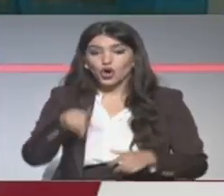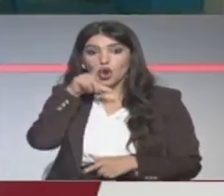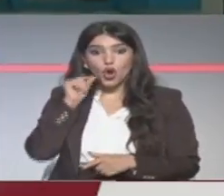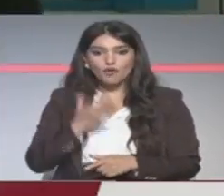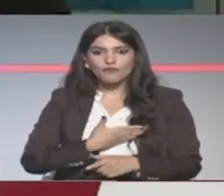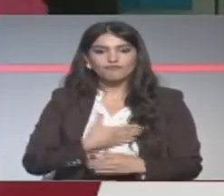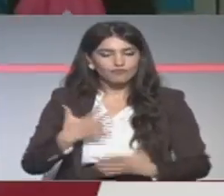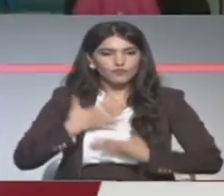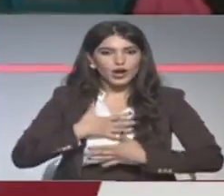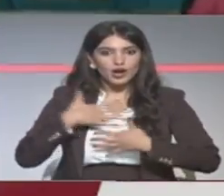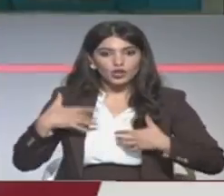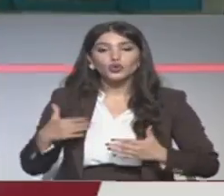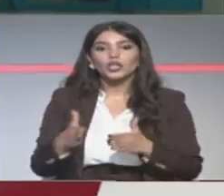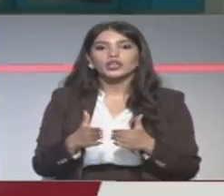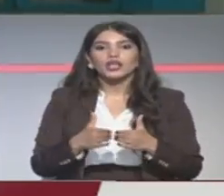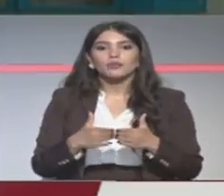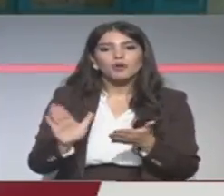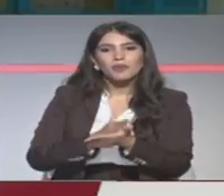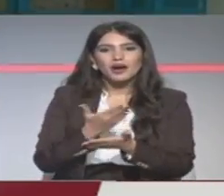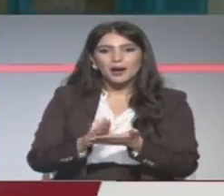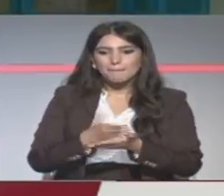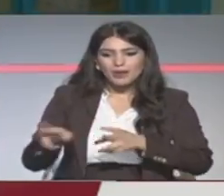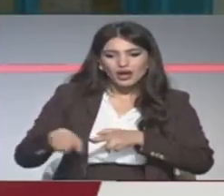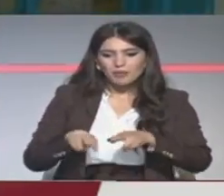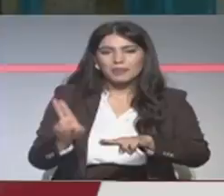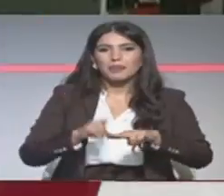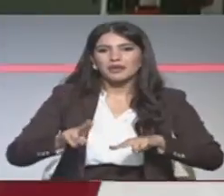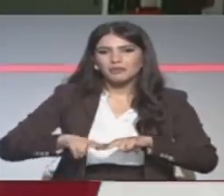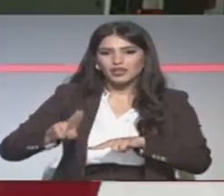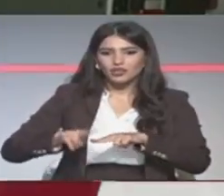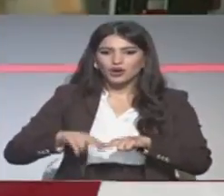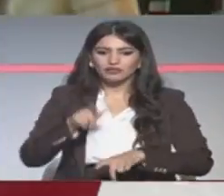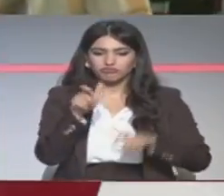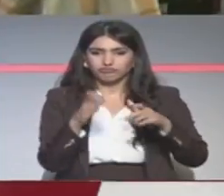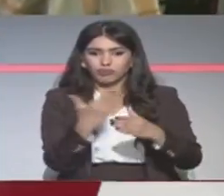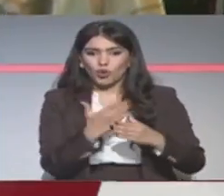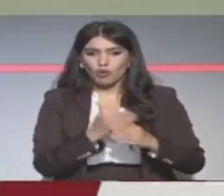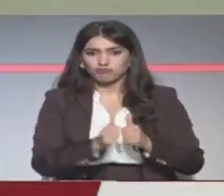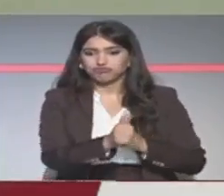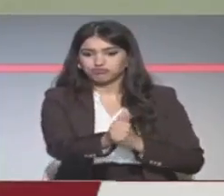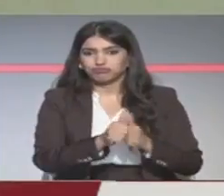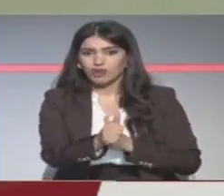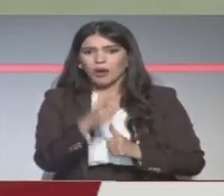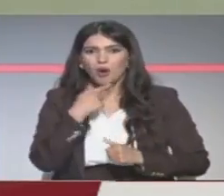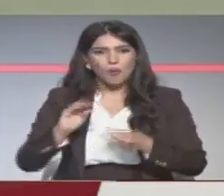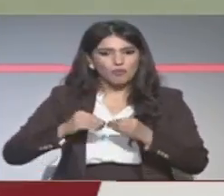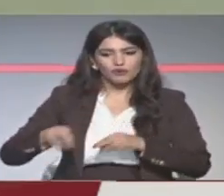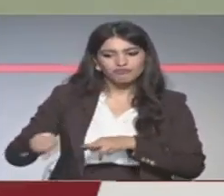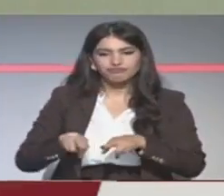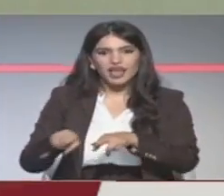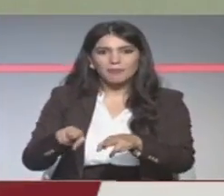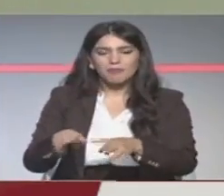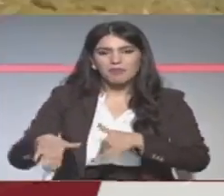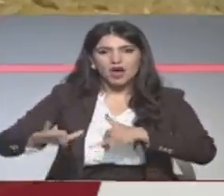هذه الحركة، فإنهم يطالبون بتهيئة بعض المسالك التي تحول دون وصول تلاميذ بعض التجمعات السكنية إلى